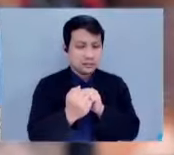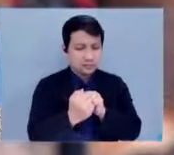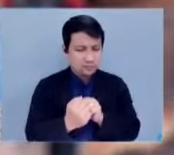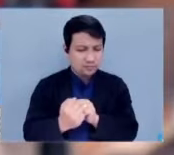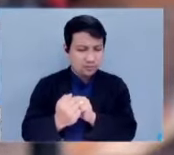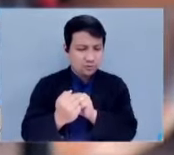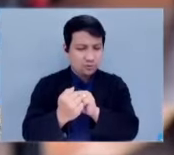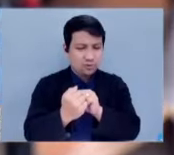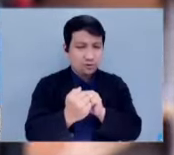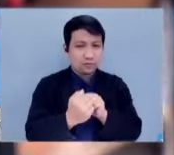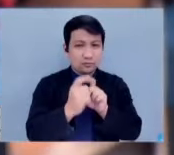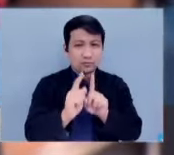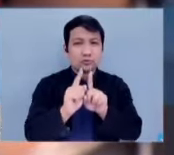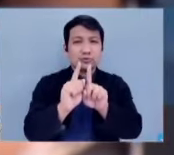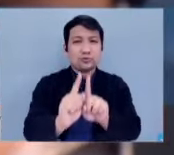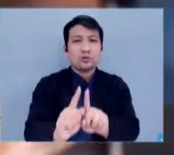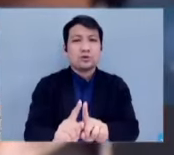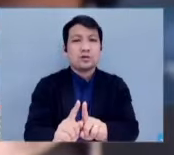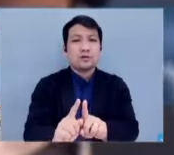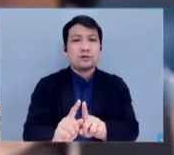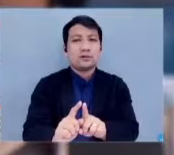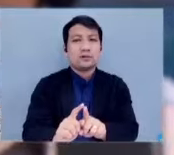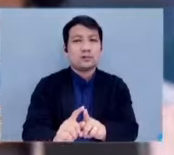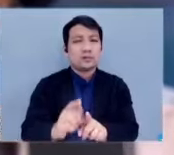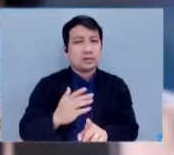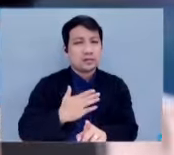shingo mundo